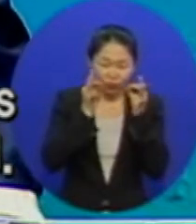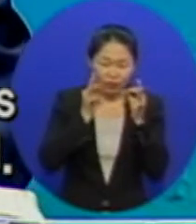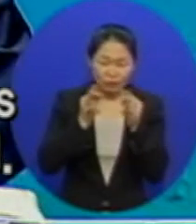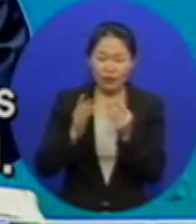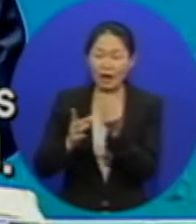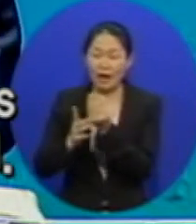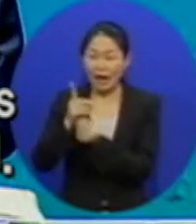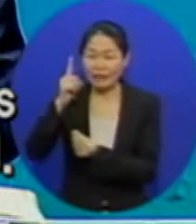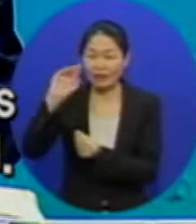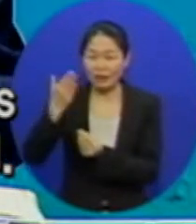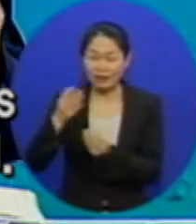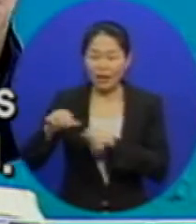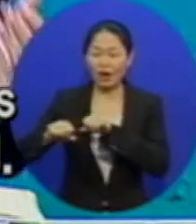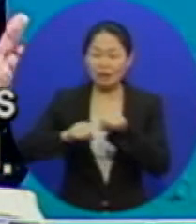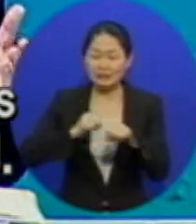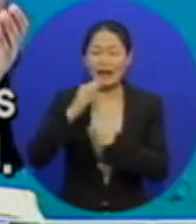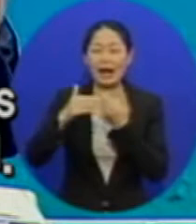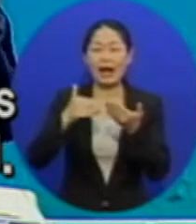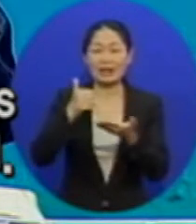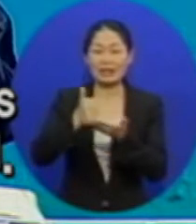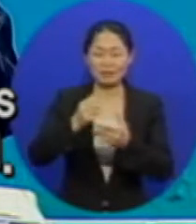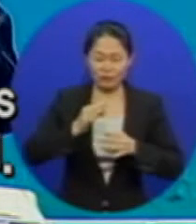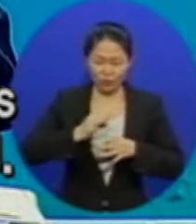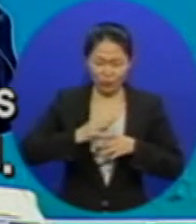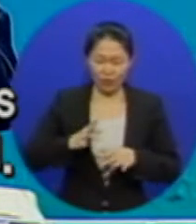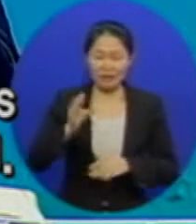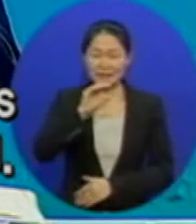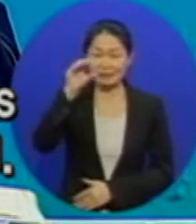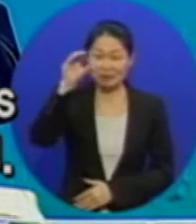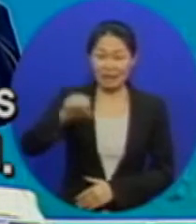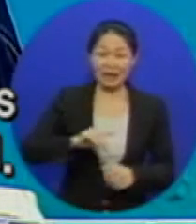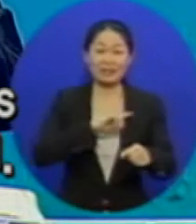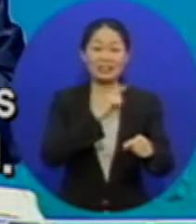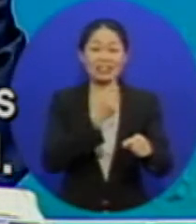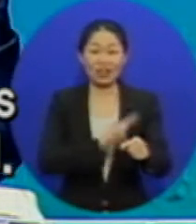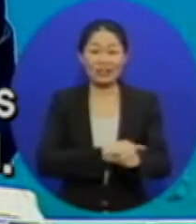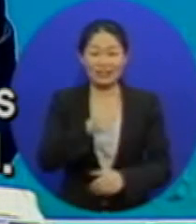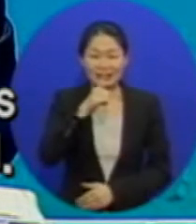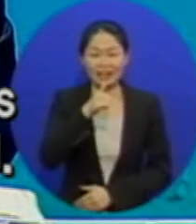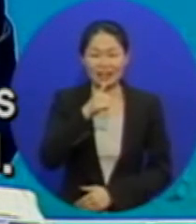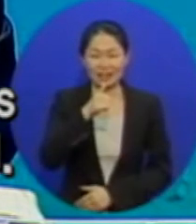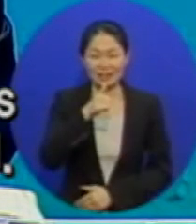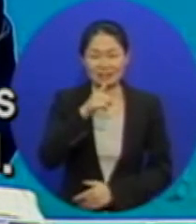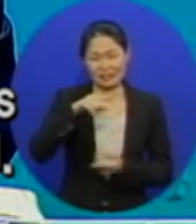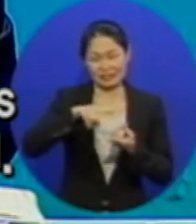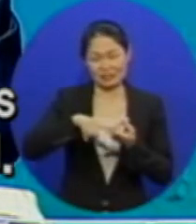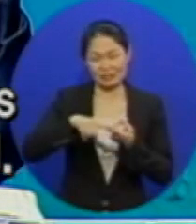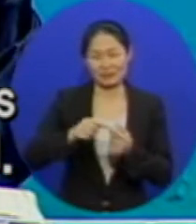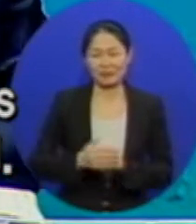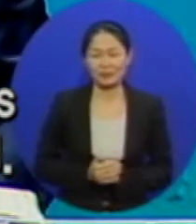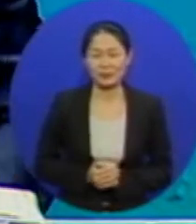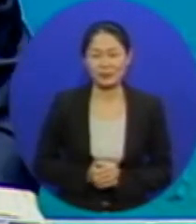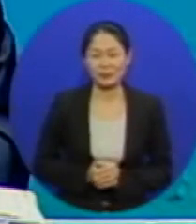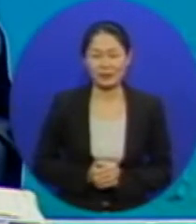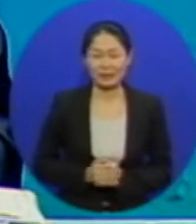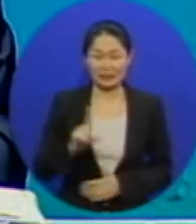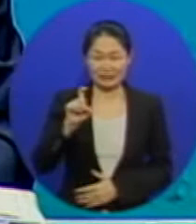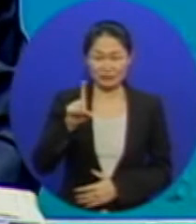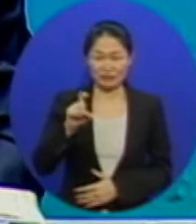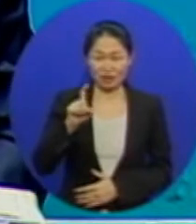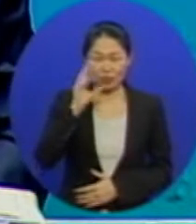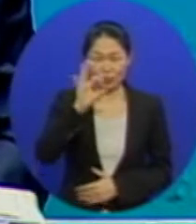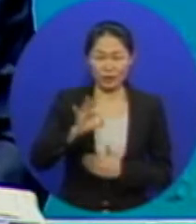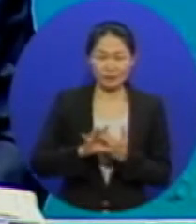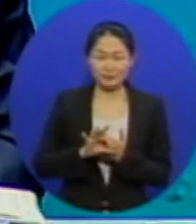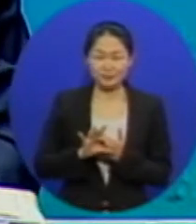되도록 역사하시는 하나님의 놀라운 십자가의 능력이 있다는 거예요 11절 말씀 해